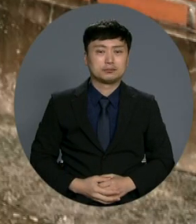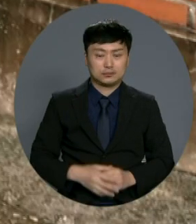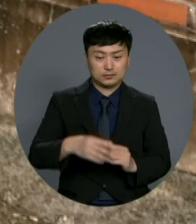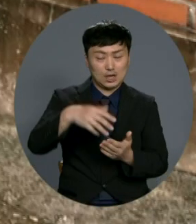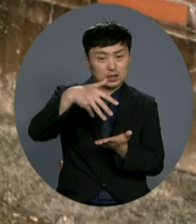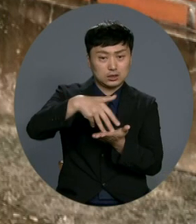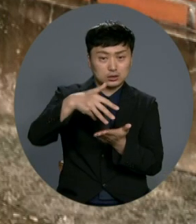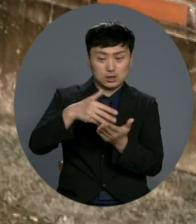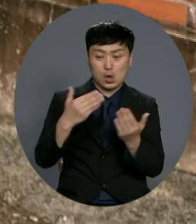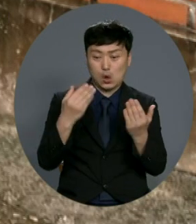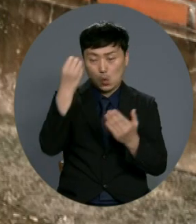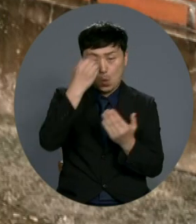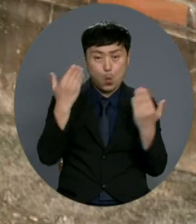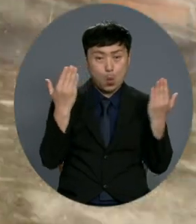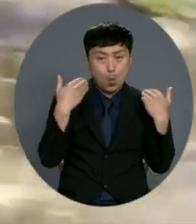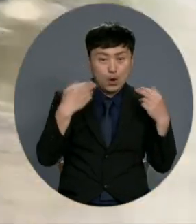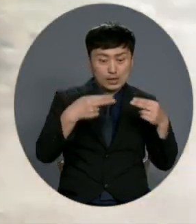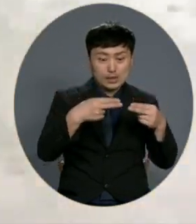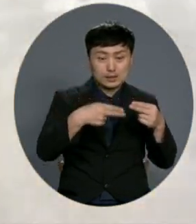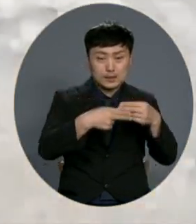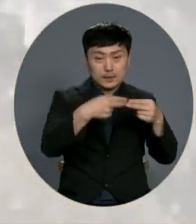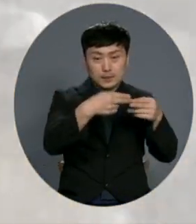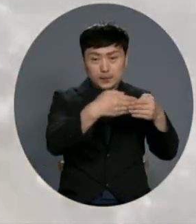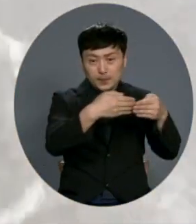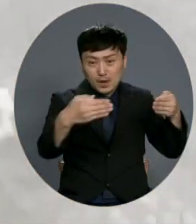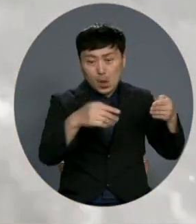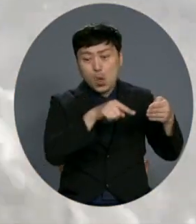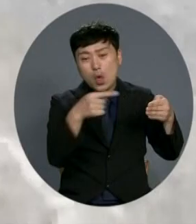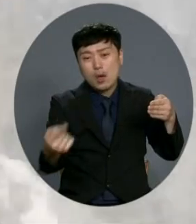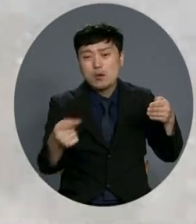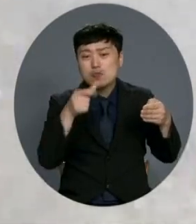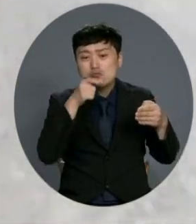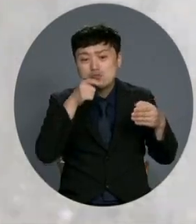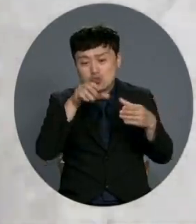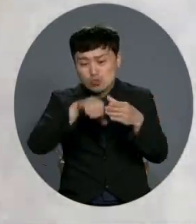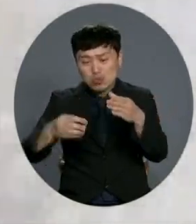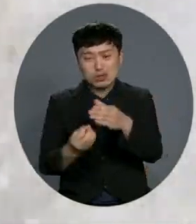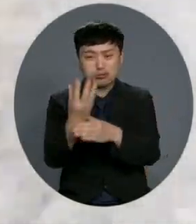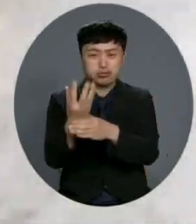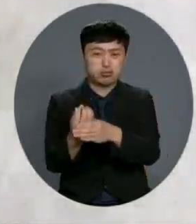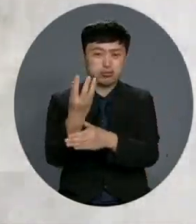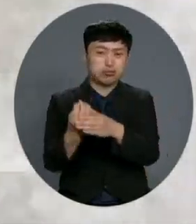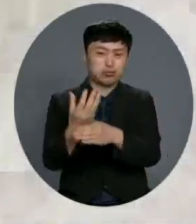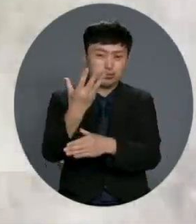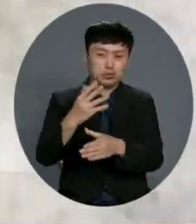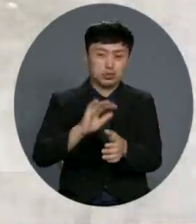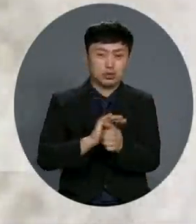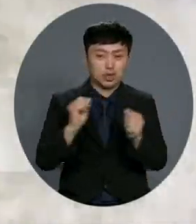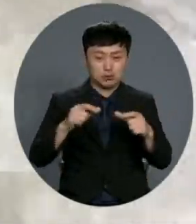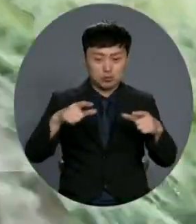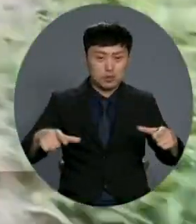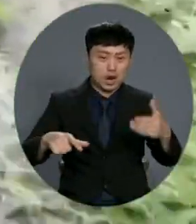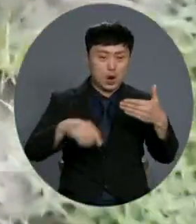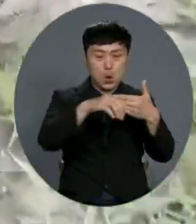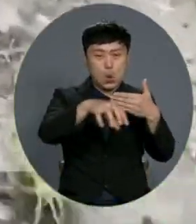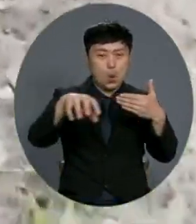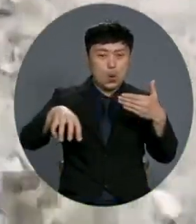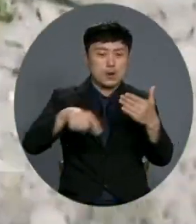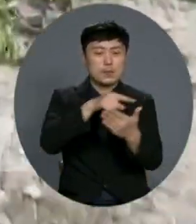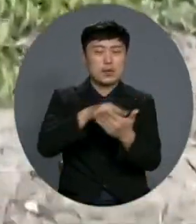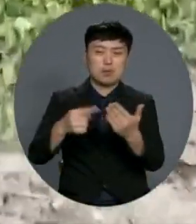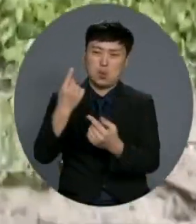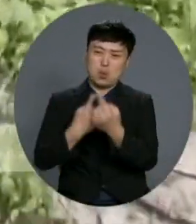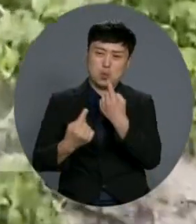청송의 한 고등학교에서는 담장 옆 과수원 배수로가 범람해 침수되는 등 경북 도내 학교 9곳에서도 피해